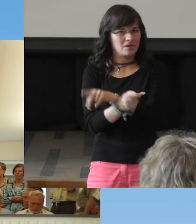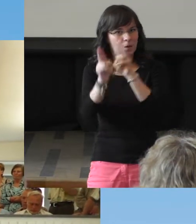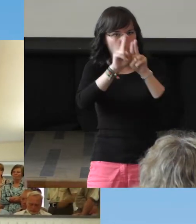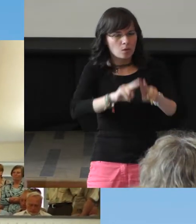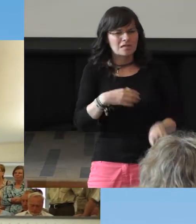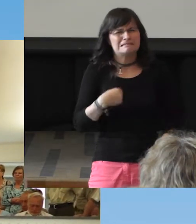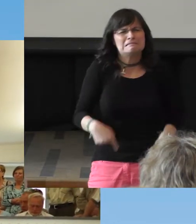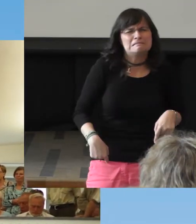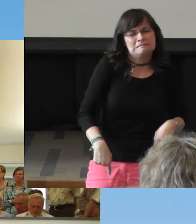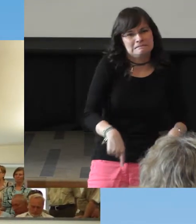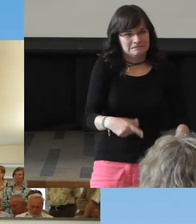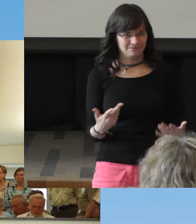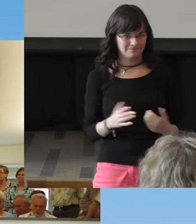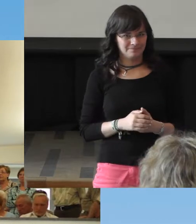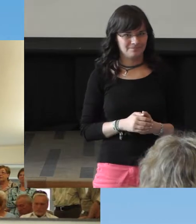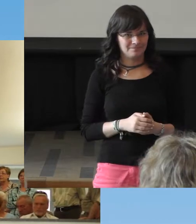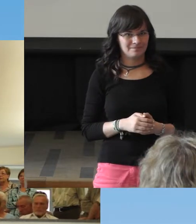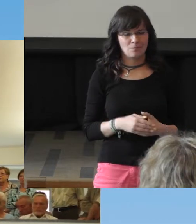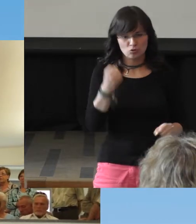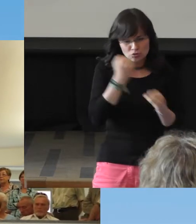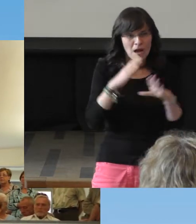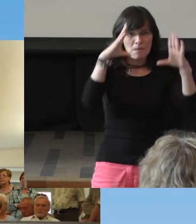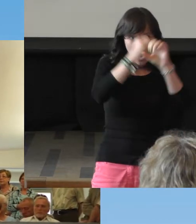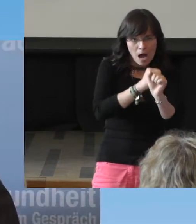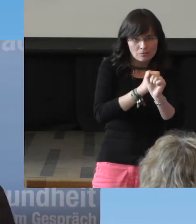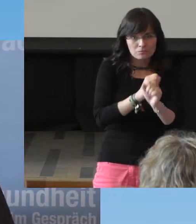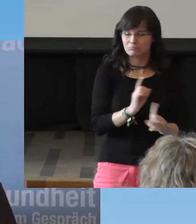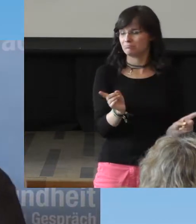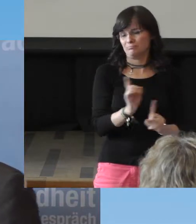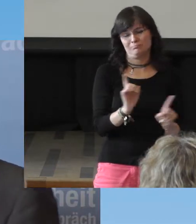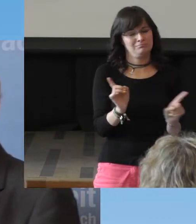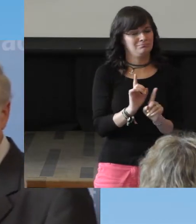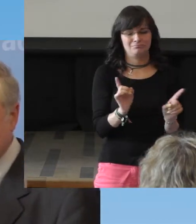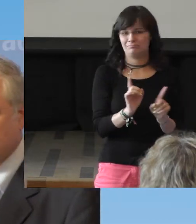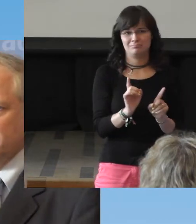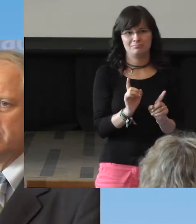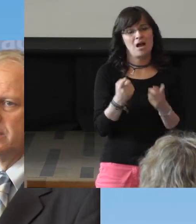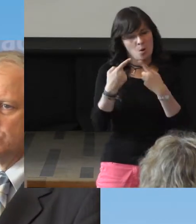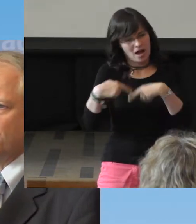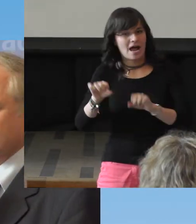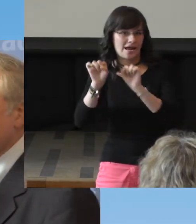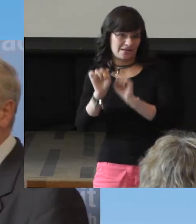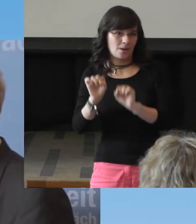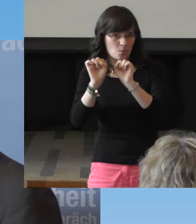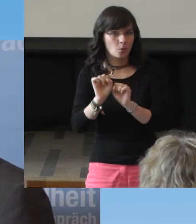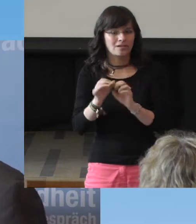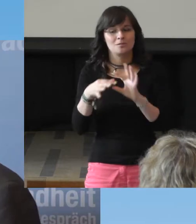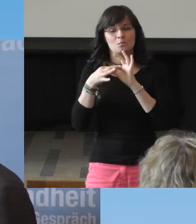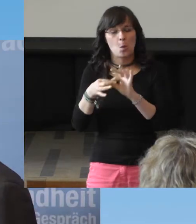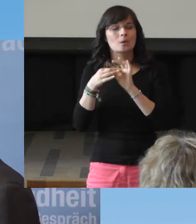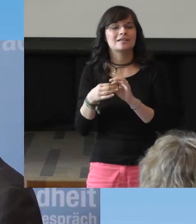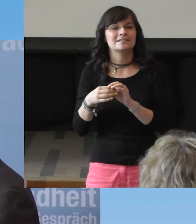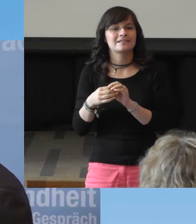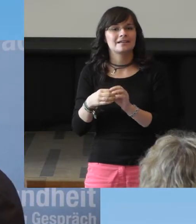Es muss aber nicht nur abends sein. Jetzt sind wir nämlich bei einem Thema, was dann sozusagen die Nahtstelle zum Restless-Lex-Syndrom